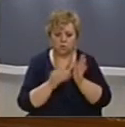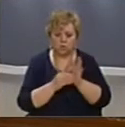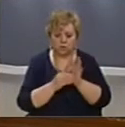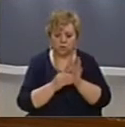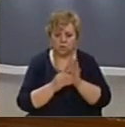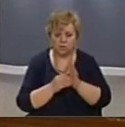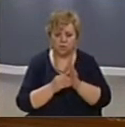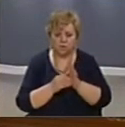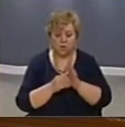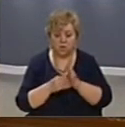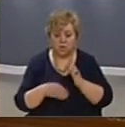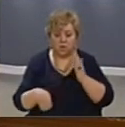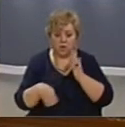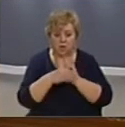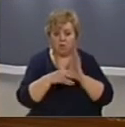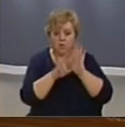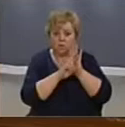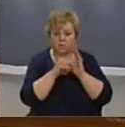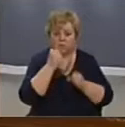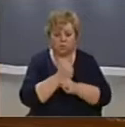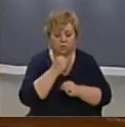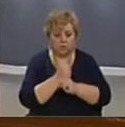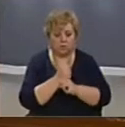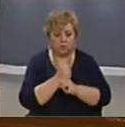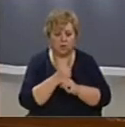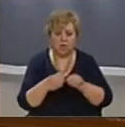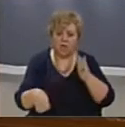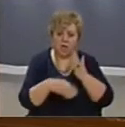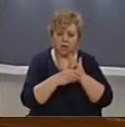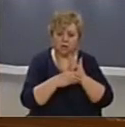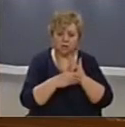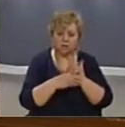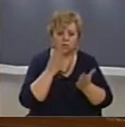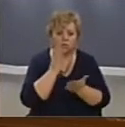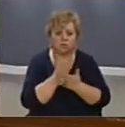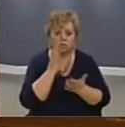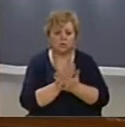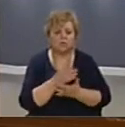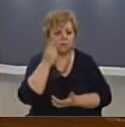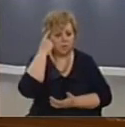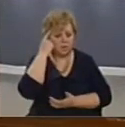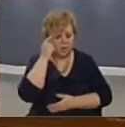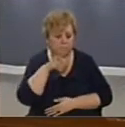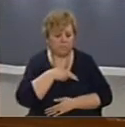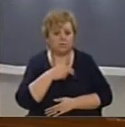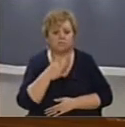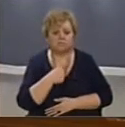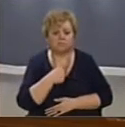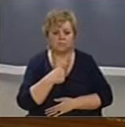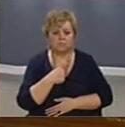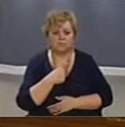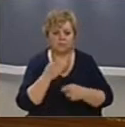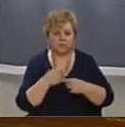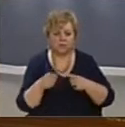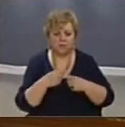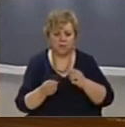nevojë të plotësohet rregullore punës dhe akte rregullative, por duhet dihet se ne jemi përgjithës, sepse ne